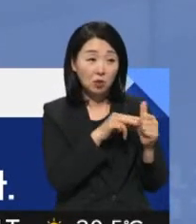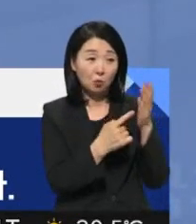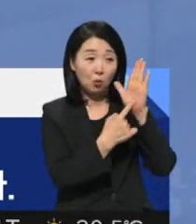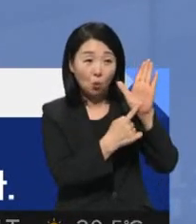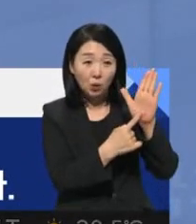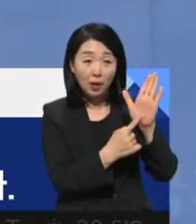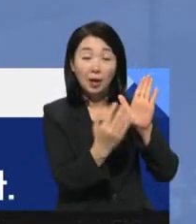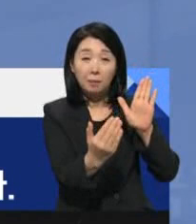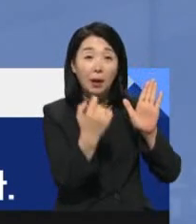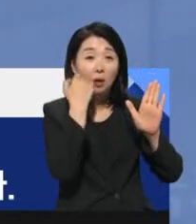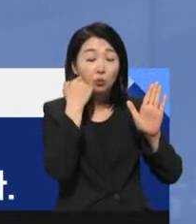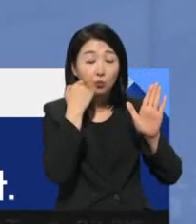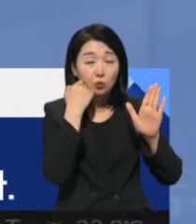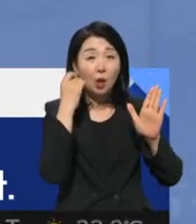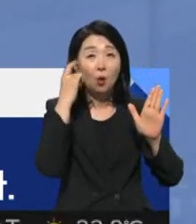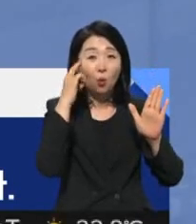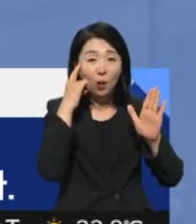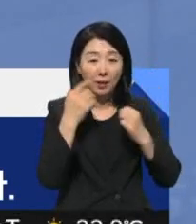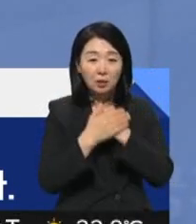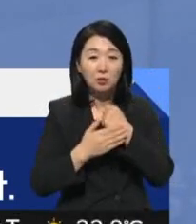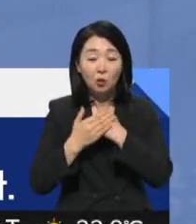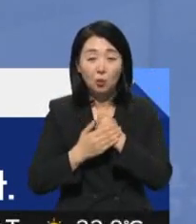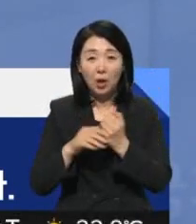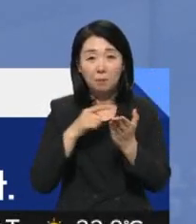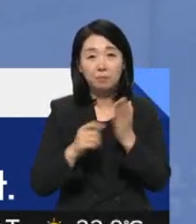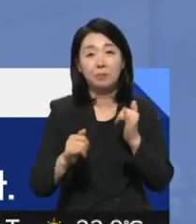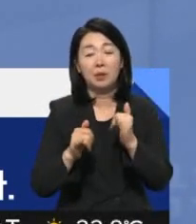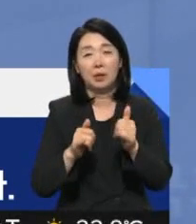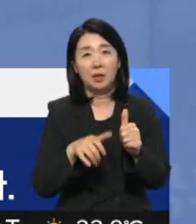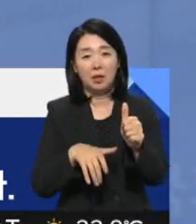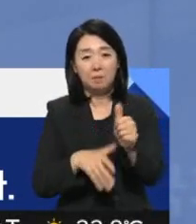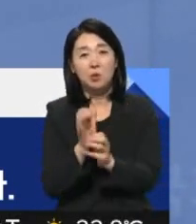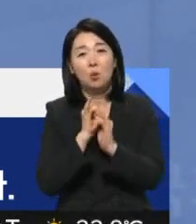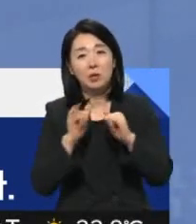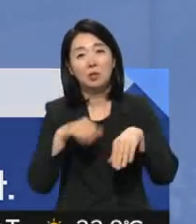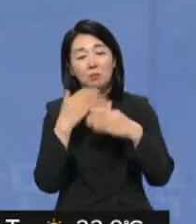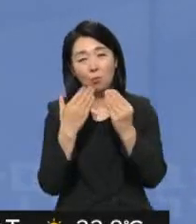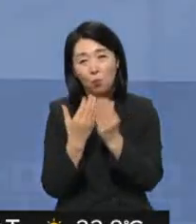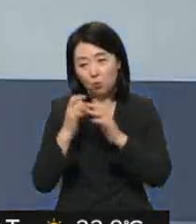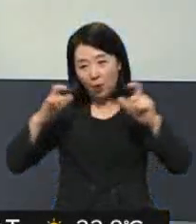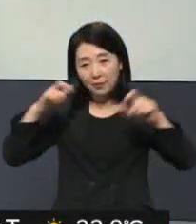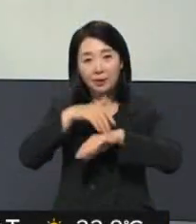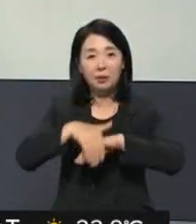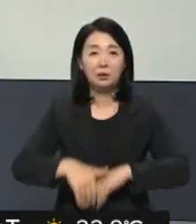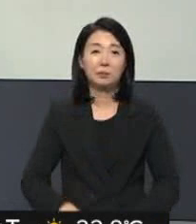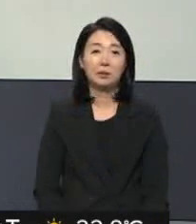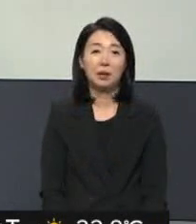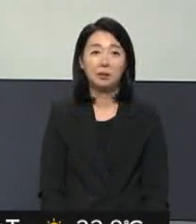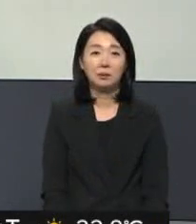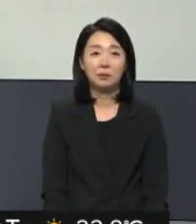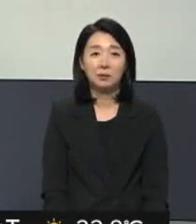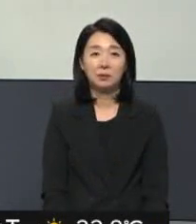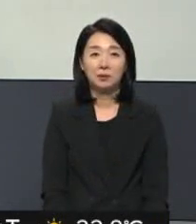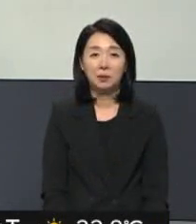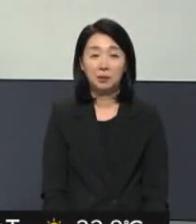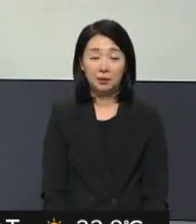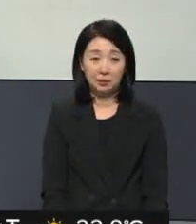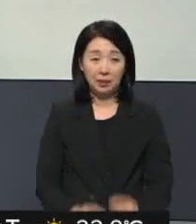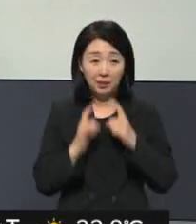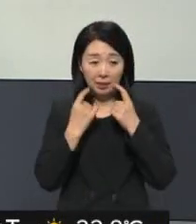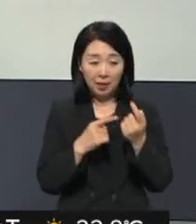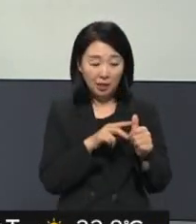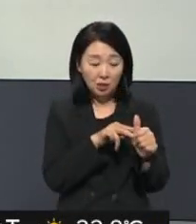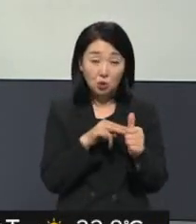대상을 기소 이후 피고인에게까지 확대하기로 하였습니다. 네, 지금 들으신 것처럼 신상 공개